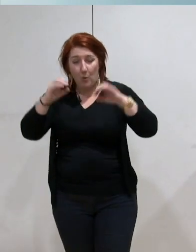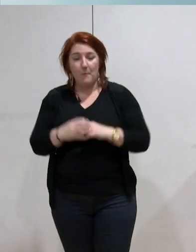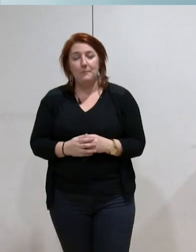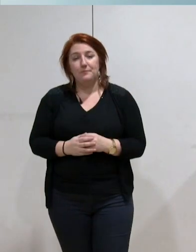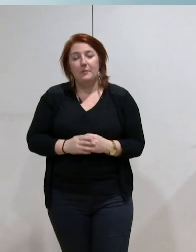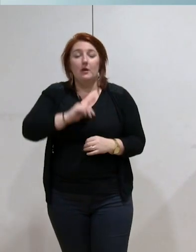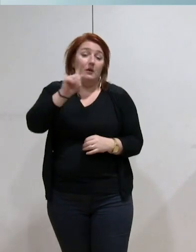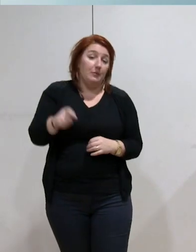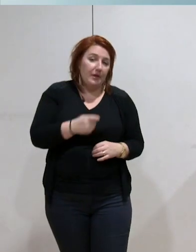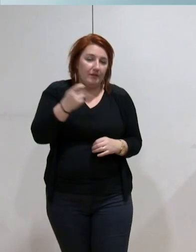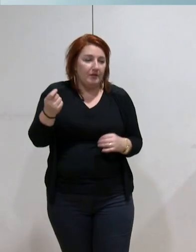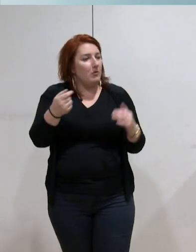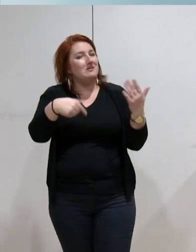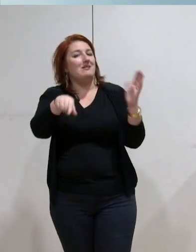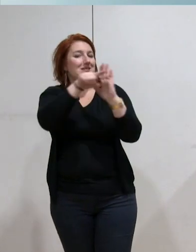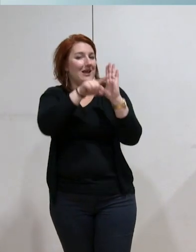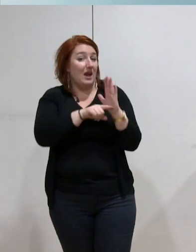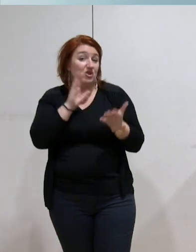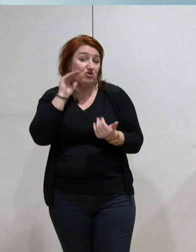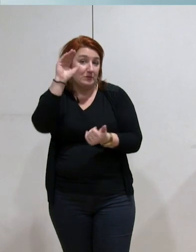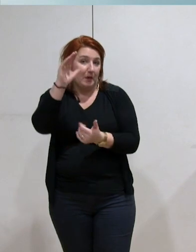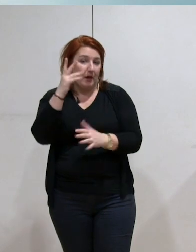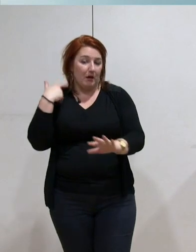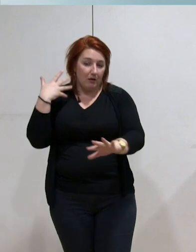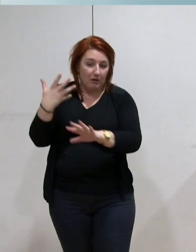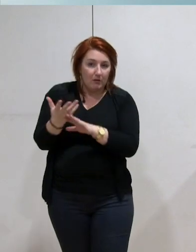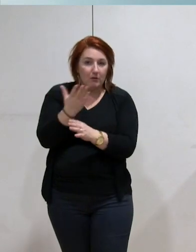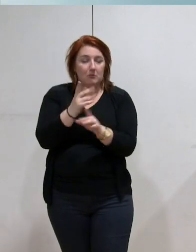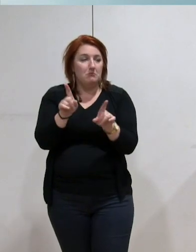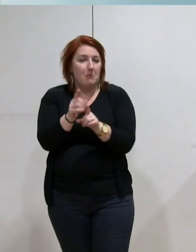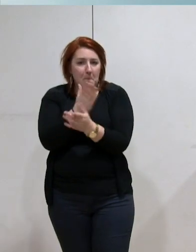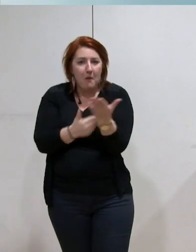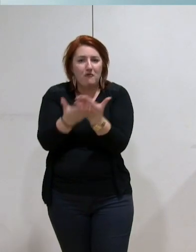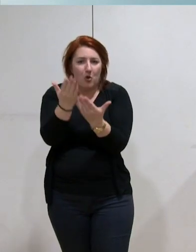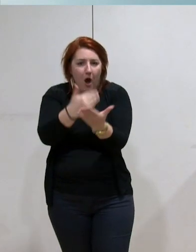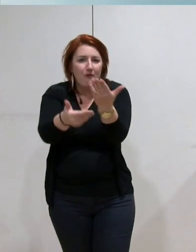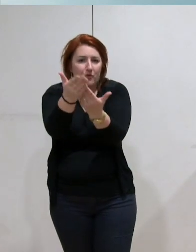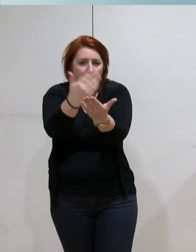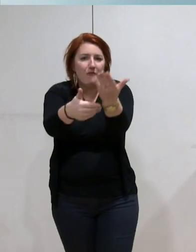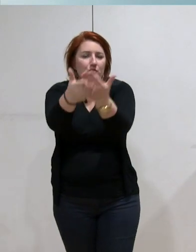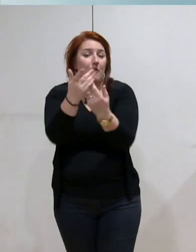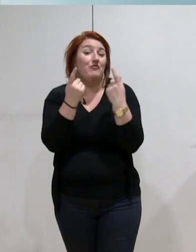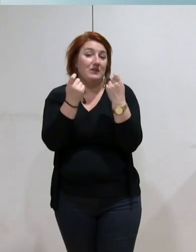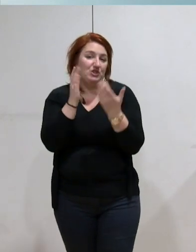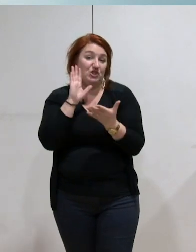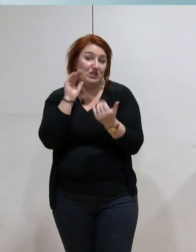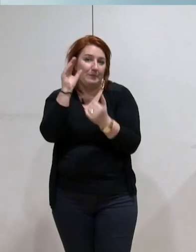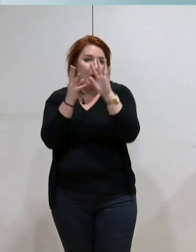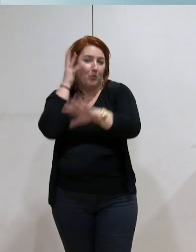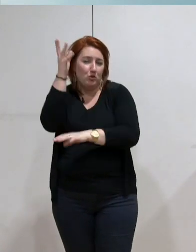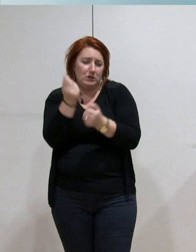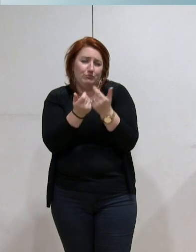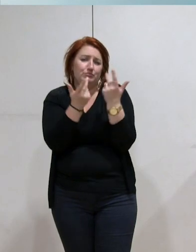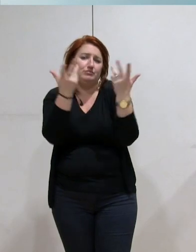évidemment c'est un cadre et j'espère bien qui sera nourri par le passé de nombreux avenants y compris financiers de nombreux projets mais enfin ce que révèle la